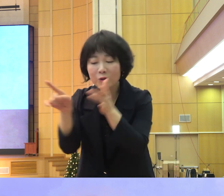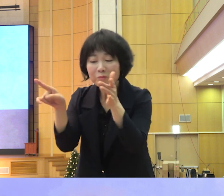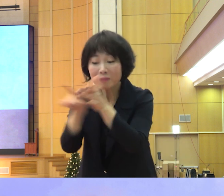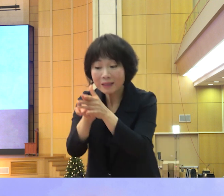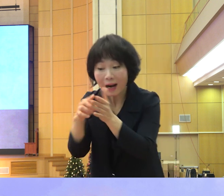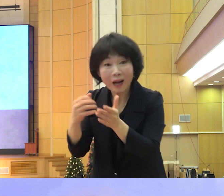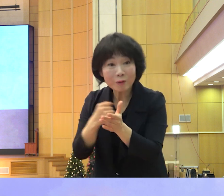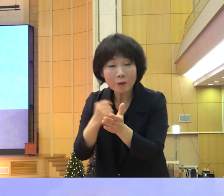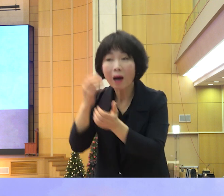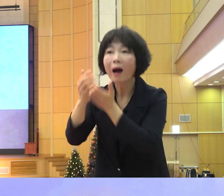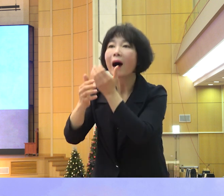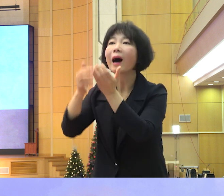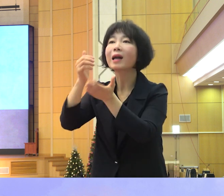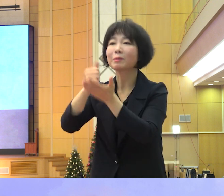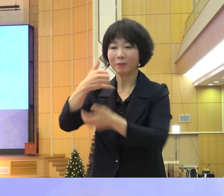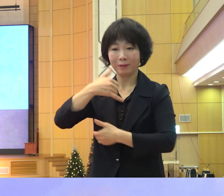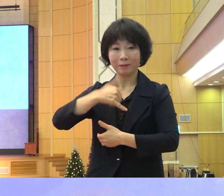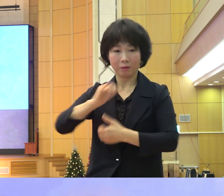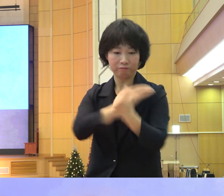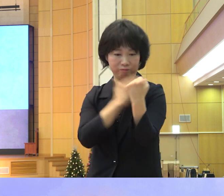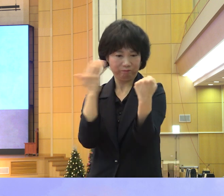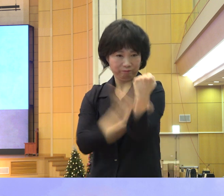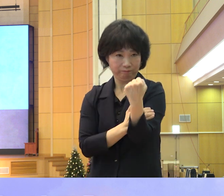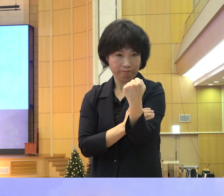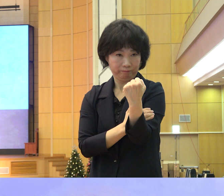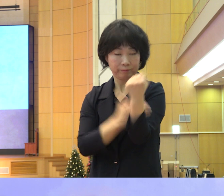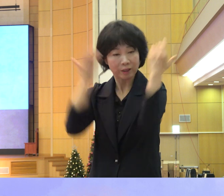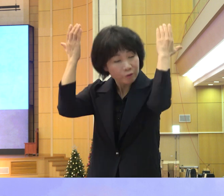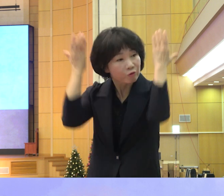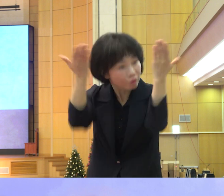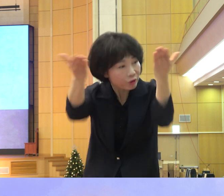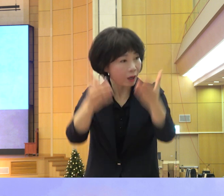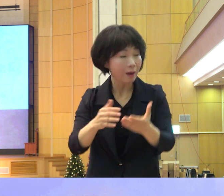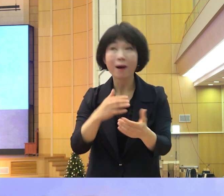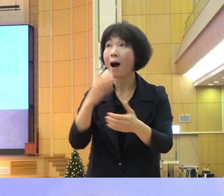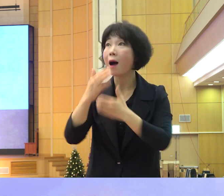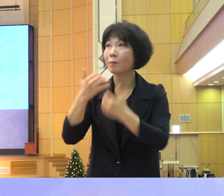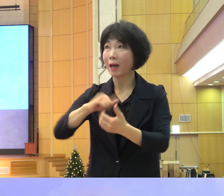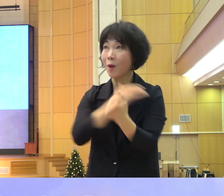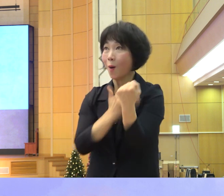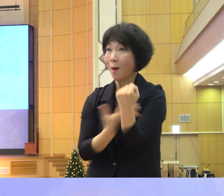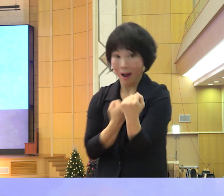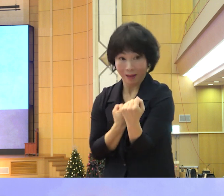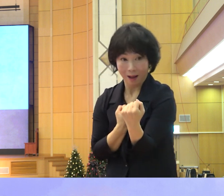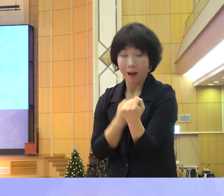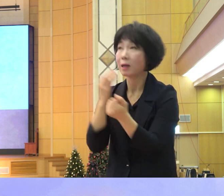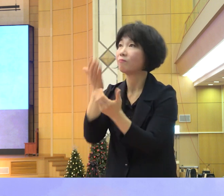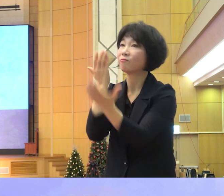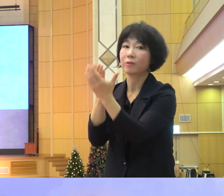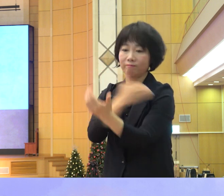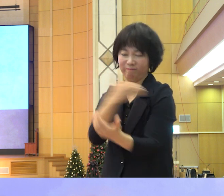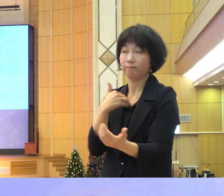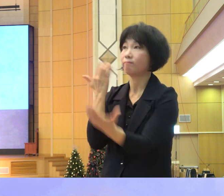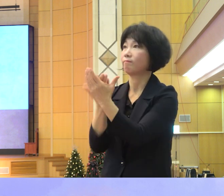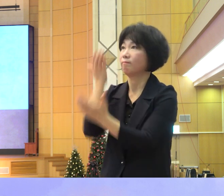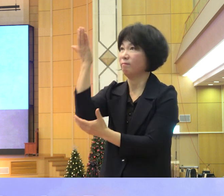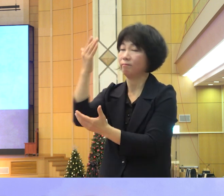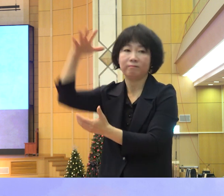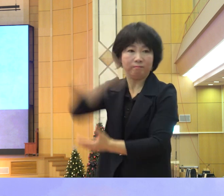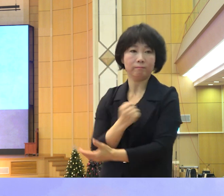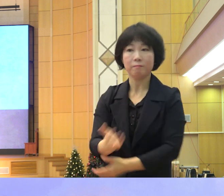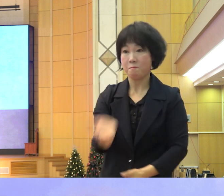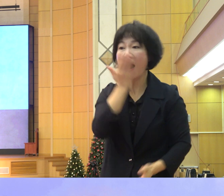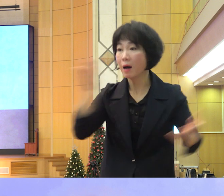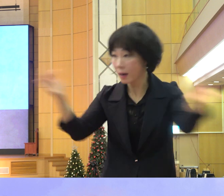되면 상속해 달라고 안 해도 때가 되면 다 상속받게 돼 있는 거야. 저와 여러분들은